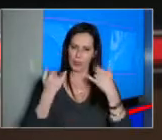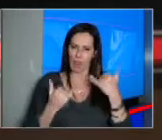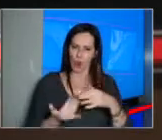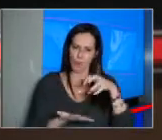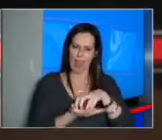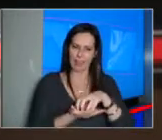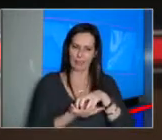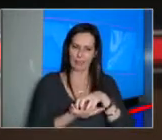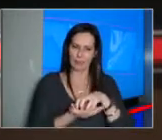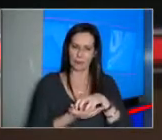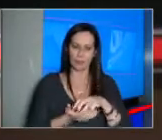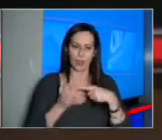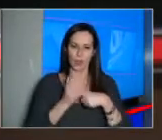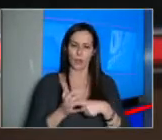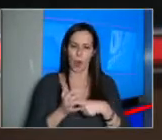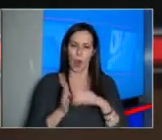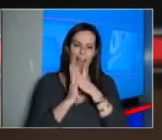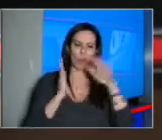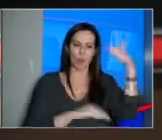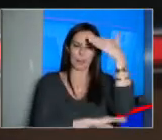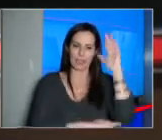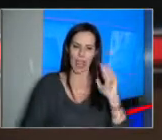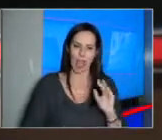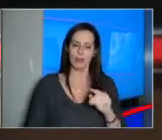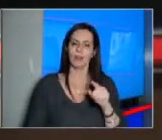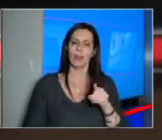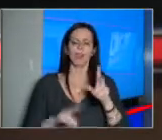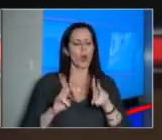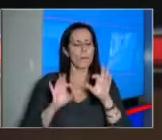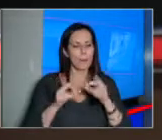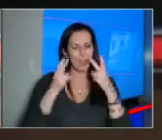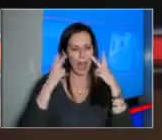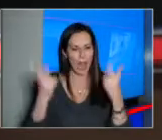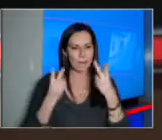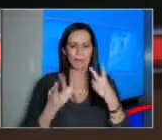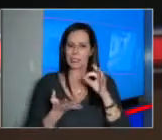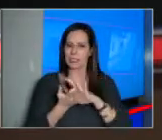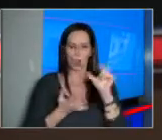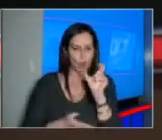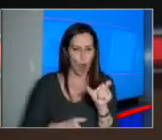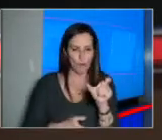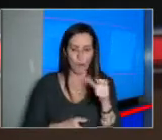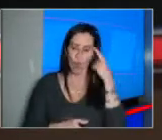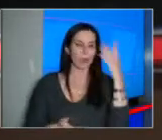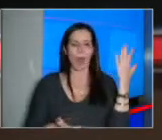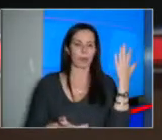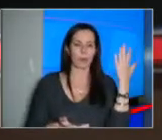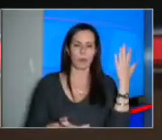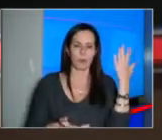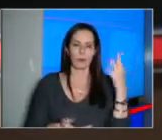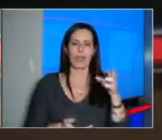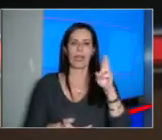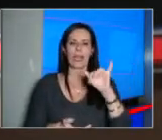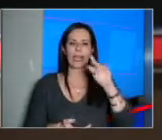באתרים, שוב, אני אתן דוגמה על ארכיון המדינה וארכיונים אחרים, תוכל ממש לחפש, תכתוב, לא יודעת מה, ריקי בן